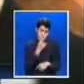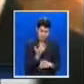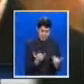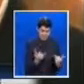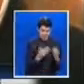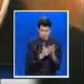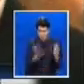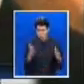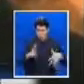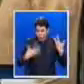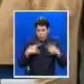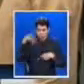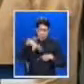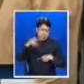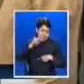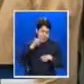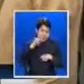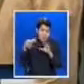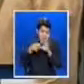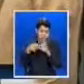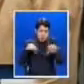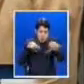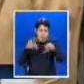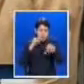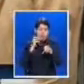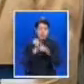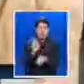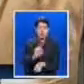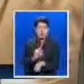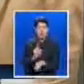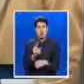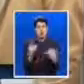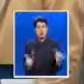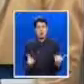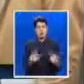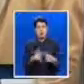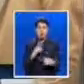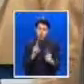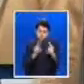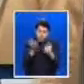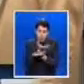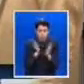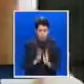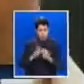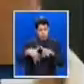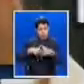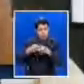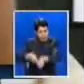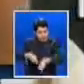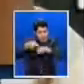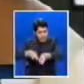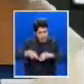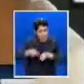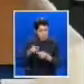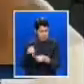ตรงนี้กรมชลประทานในงานที่เกี่ยวข้องจะบริหารจัดการน้ำในรายการในตรงนี ้ครับซึ่งก็ต้องพูดไปถึงพี่น้องเกษตรกรด้วยนะครับเดี๋ยวจะบอกว่าท